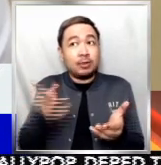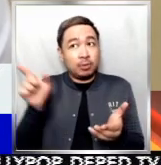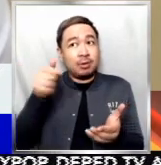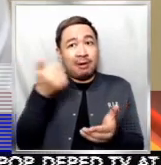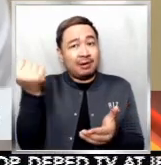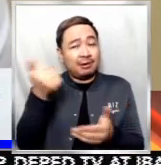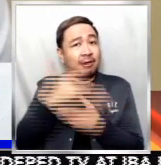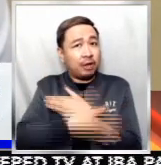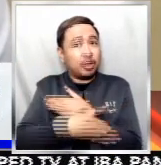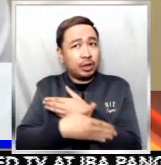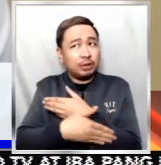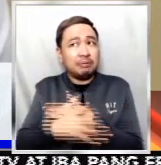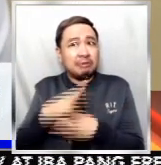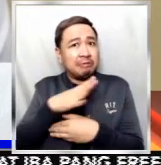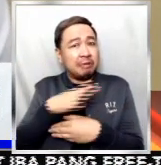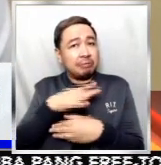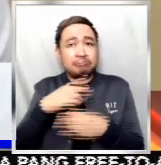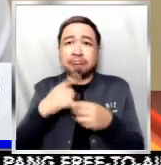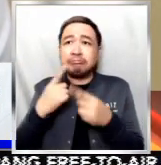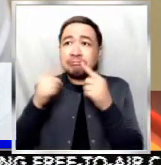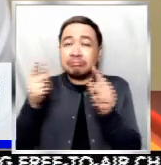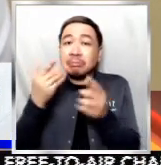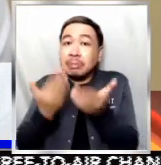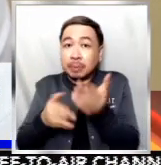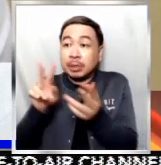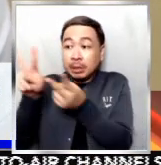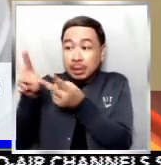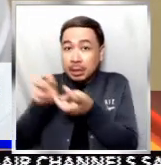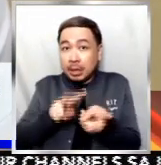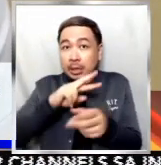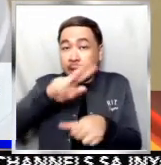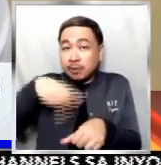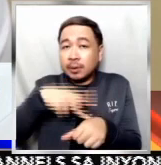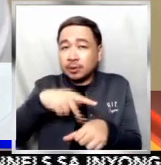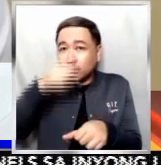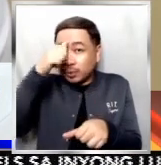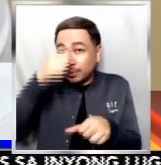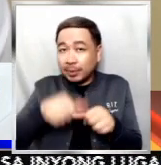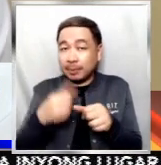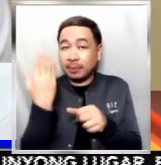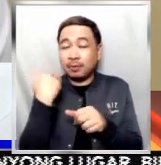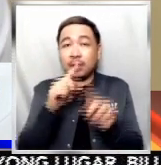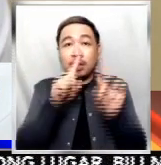during the phase 3 trial, tandaan natin, Maki, no? There are also Asian